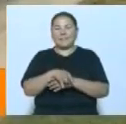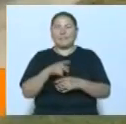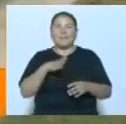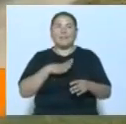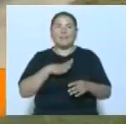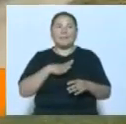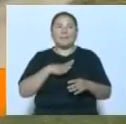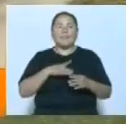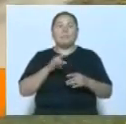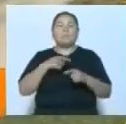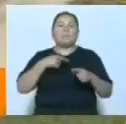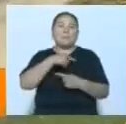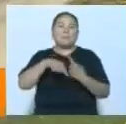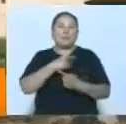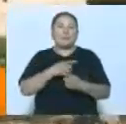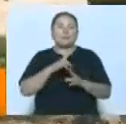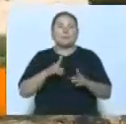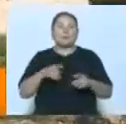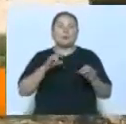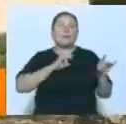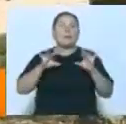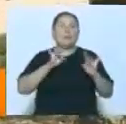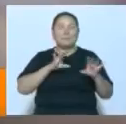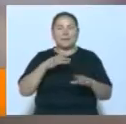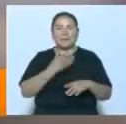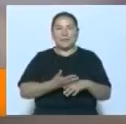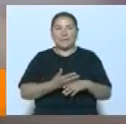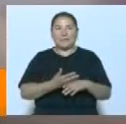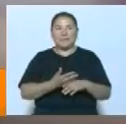только псевдопредпринимателя, но и тех, кто рекламировал его услуги.